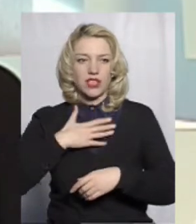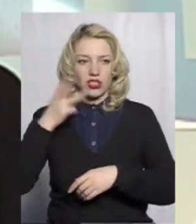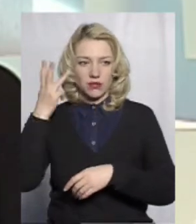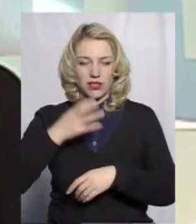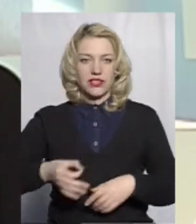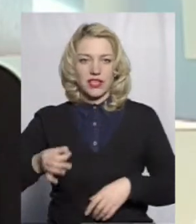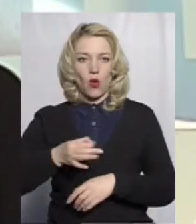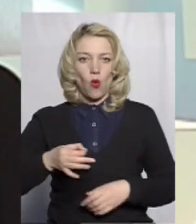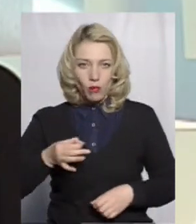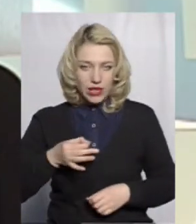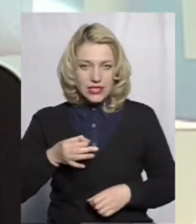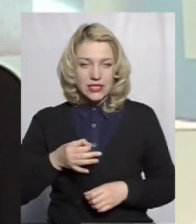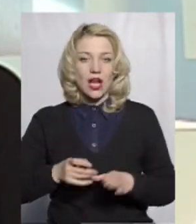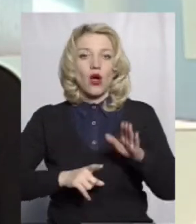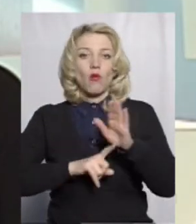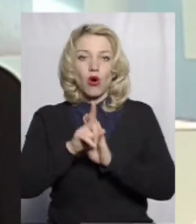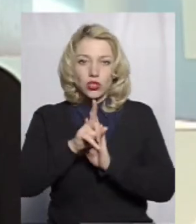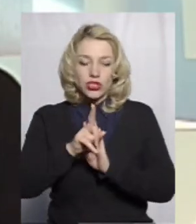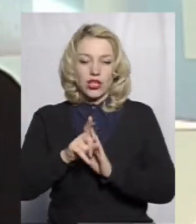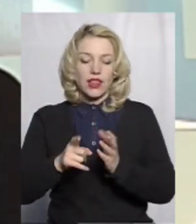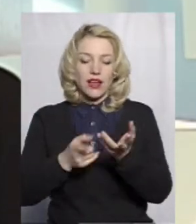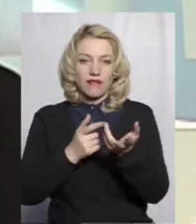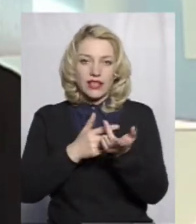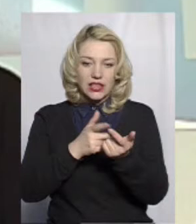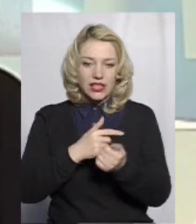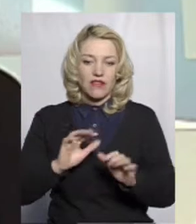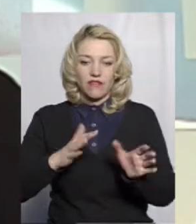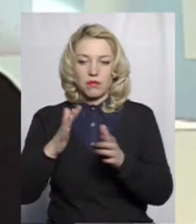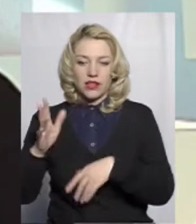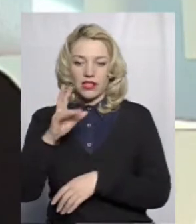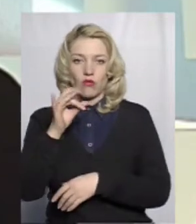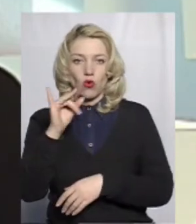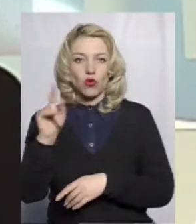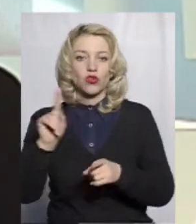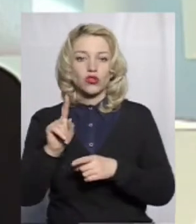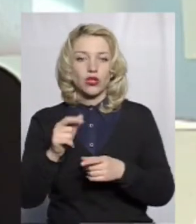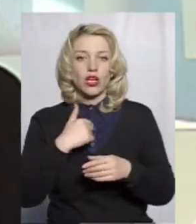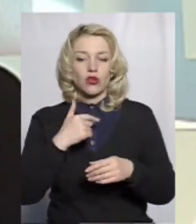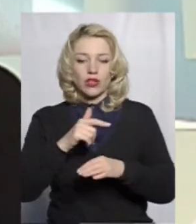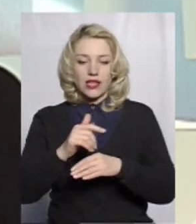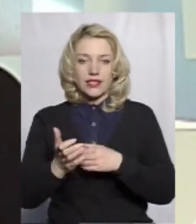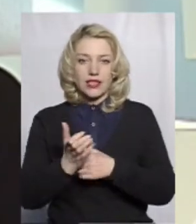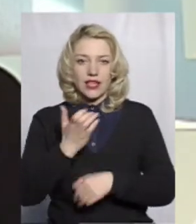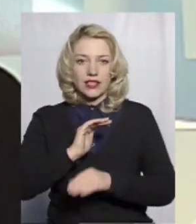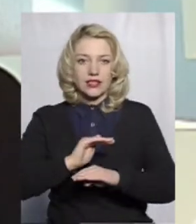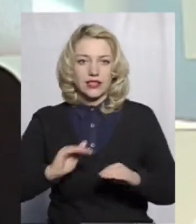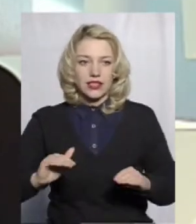Хмельницька область почала відлік випадків кору саме з того, що до нас надійшли діти,